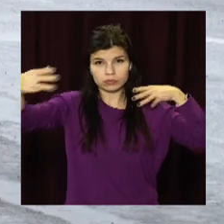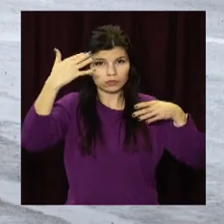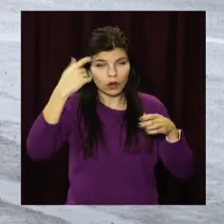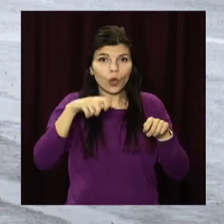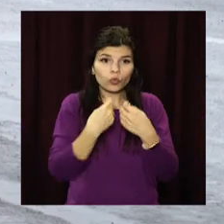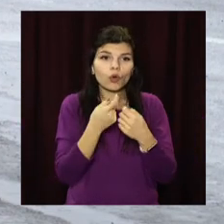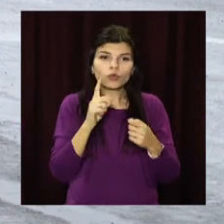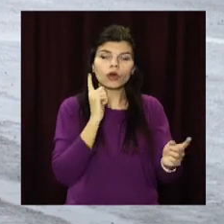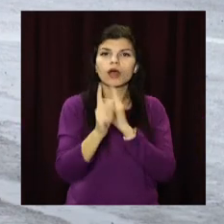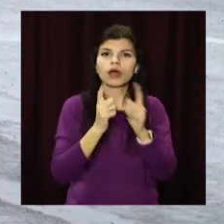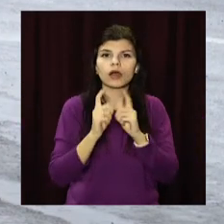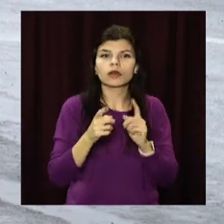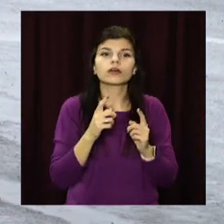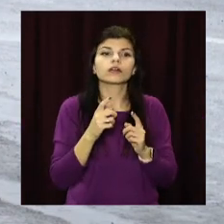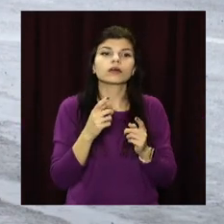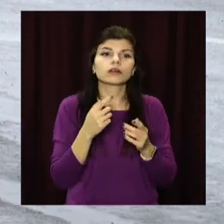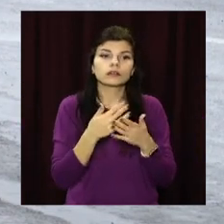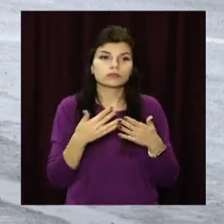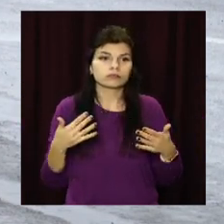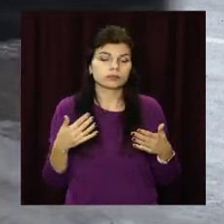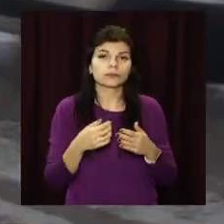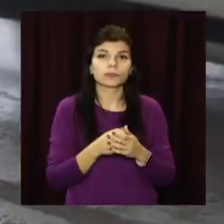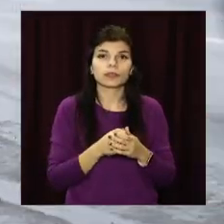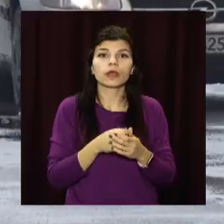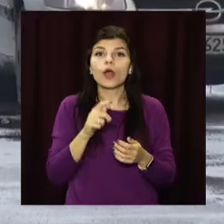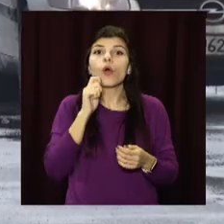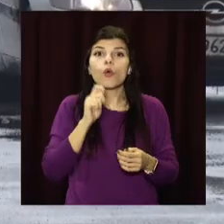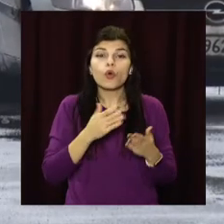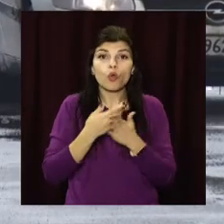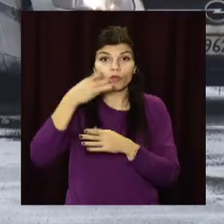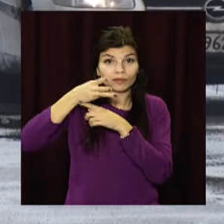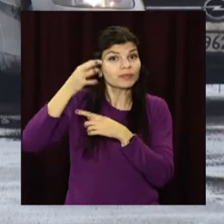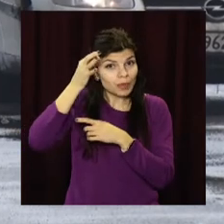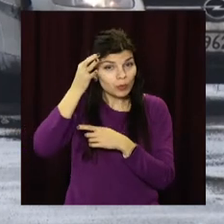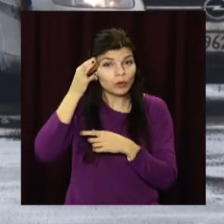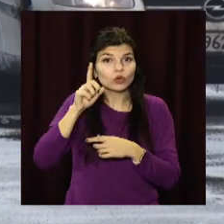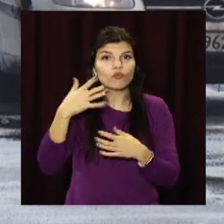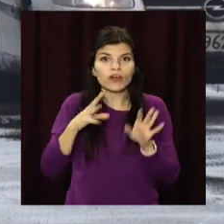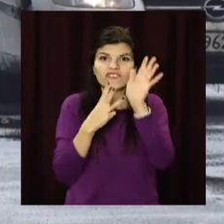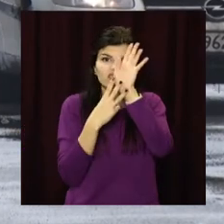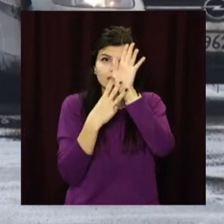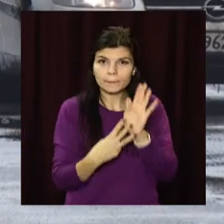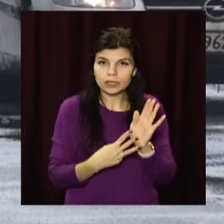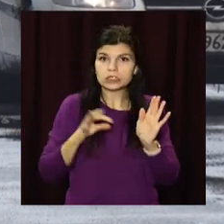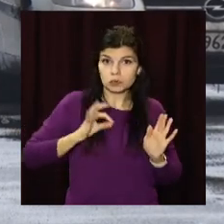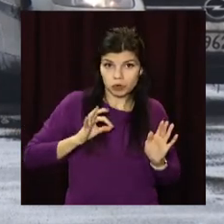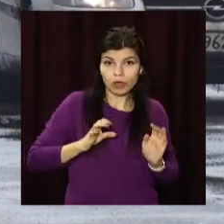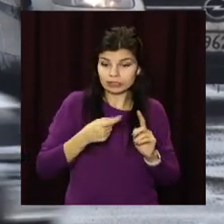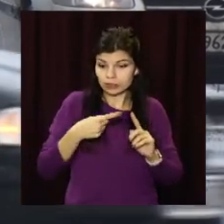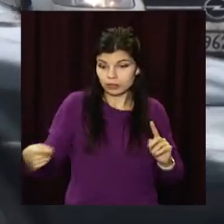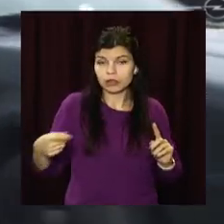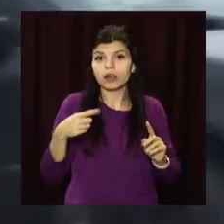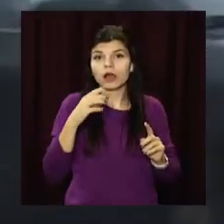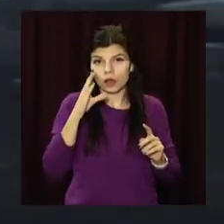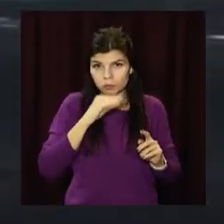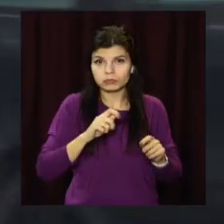й на смугах проїзду громадського транспорту. Нагадаємо, в Україні нові камери спостереження працюють вже 8 місяців. За цей час вдалося